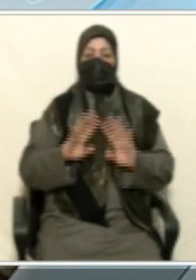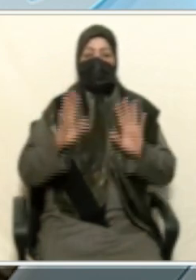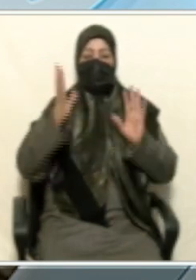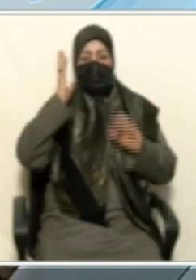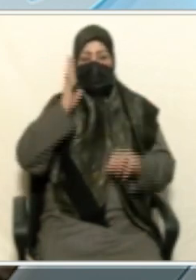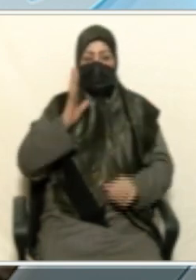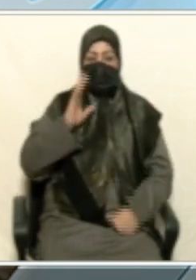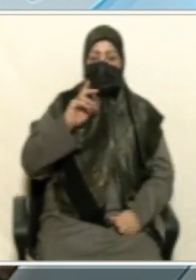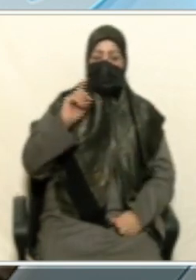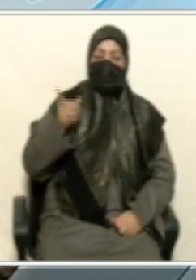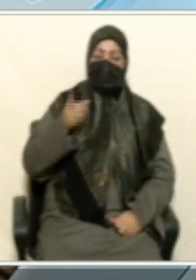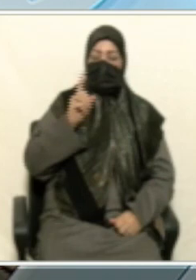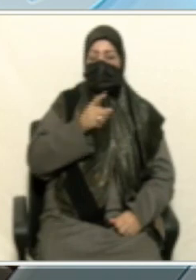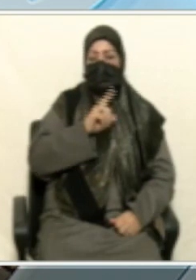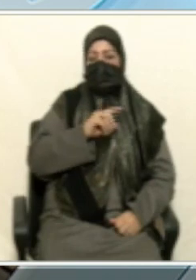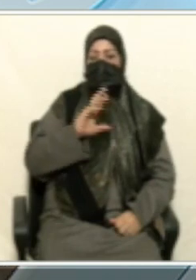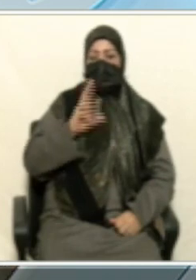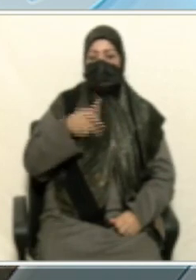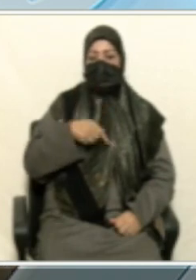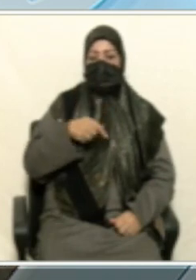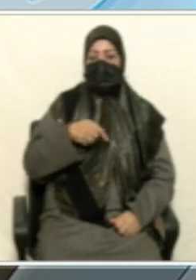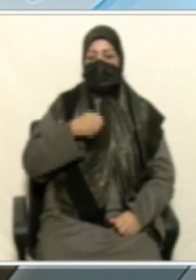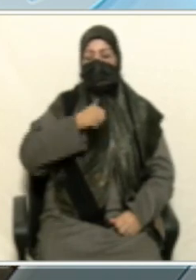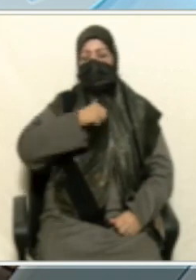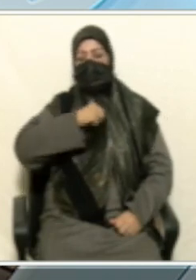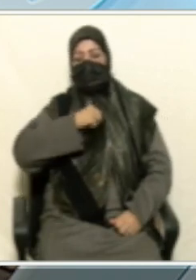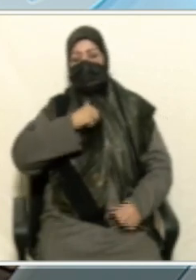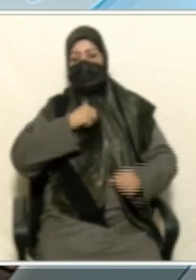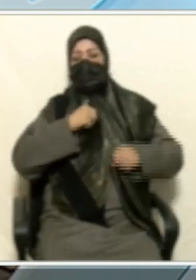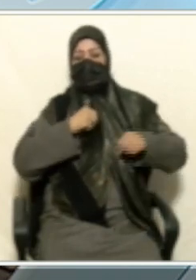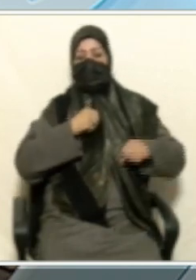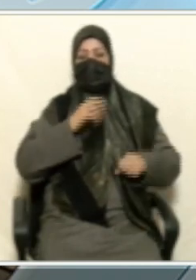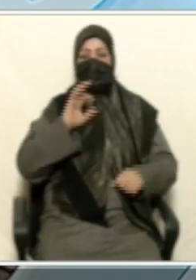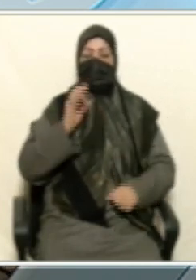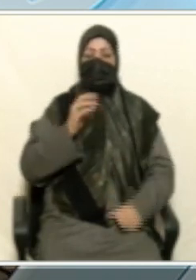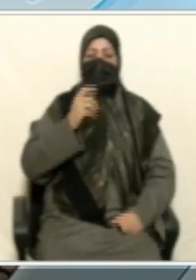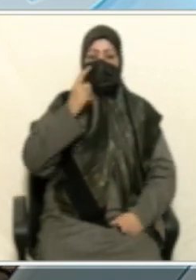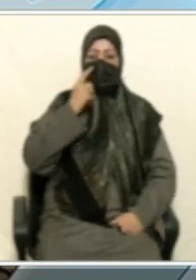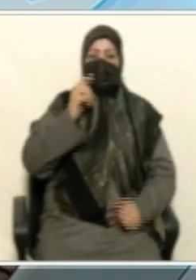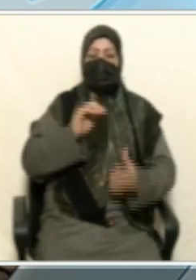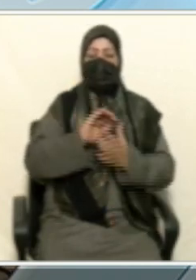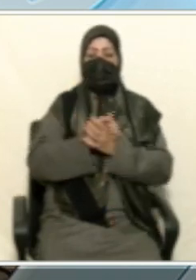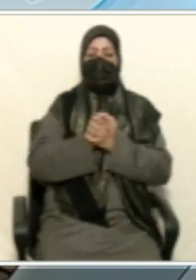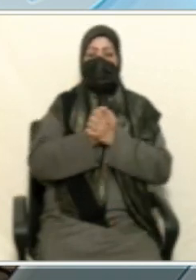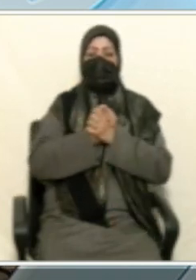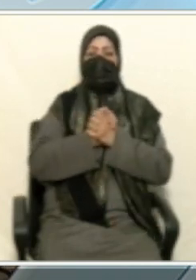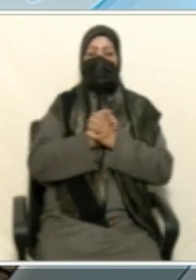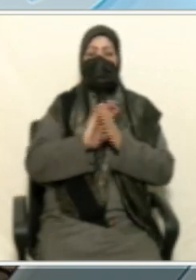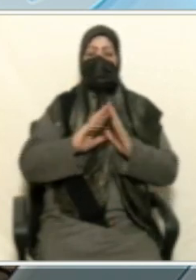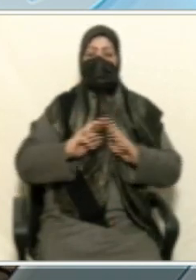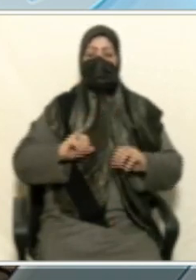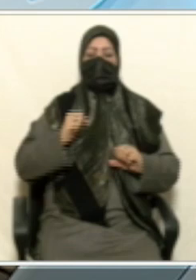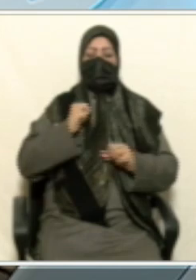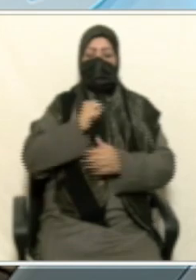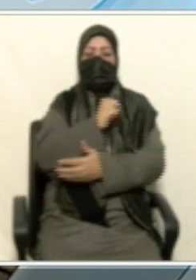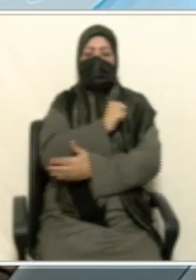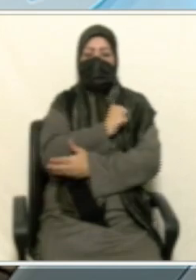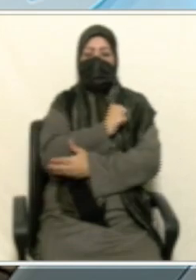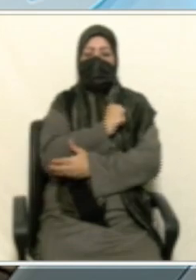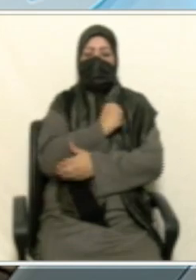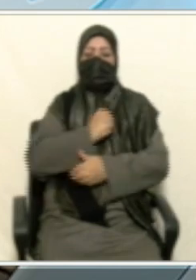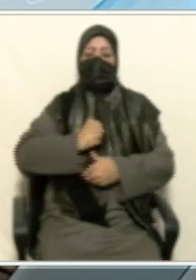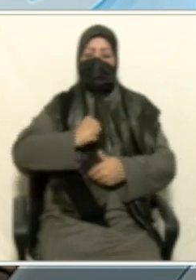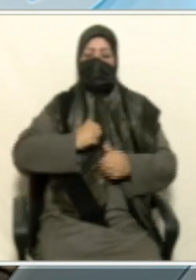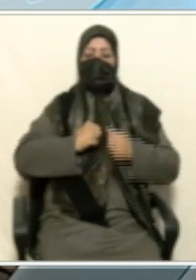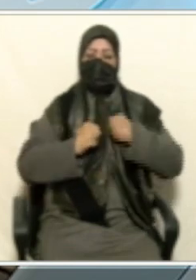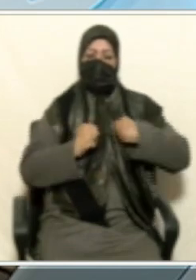مرفقه في خاصرة صاحبه ويصبح كالخشبة لا يتحرك مؤذي، هذا ليس